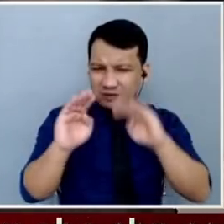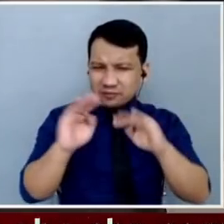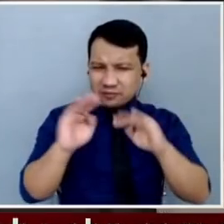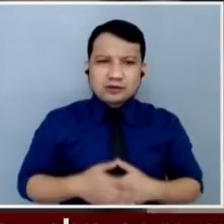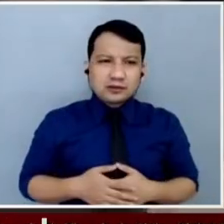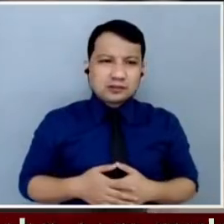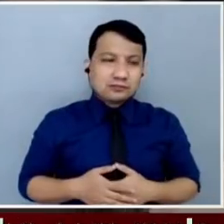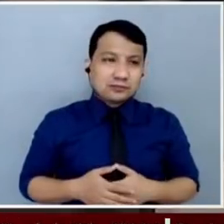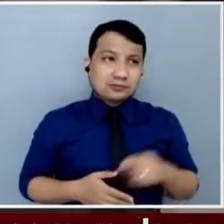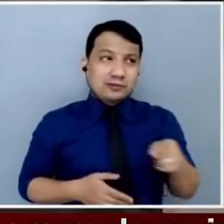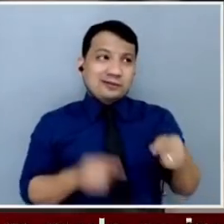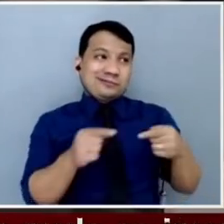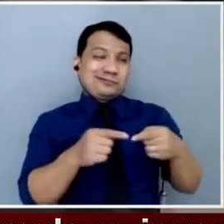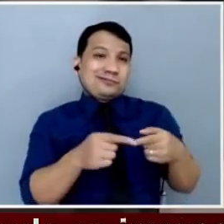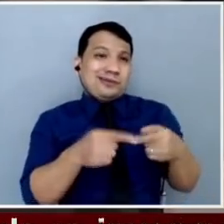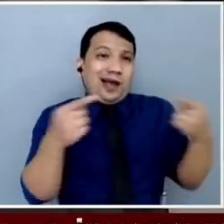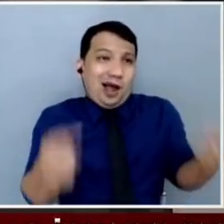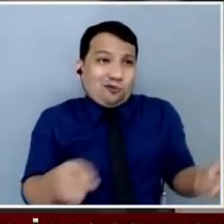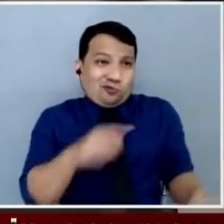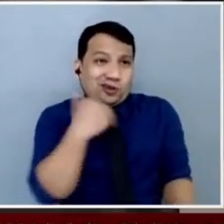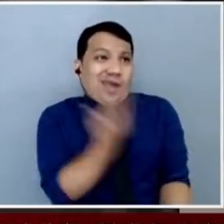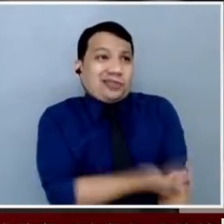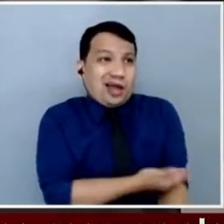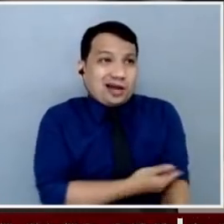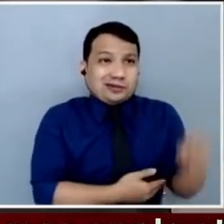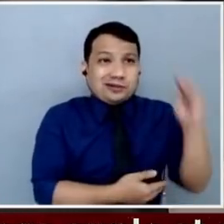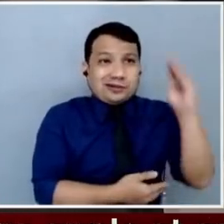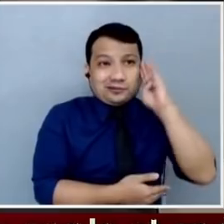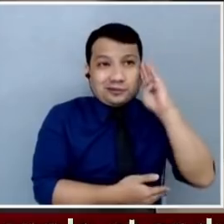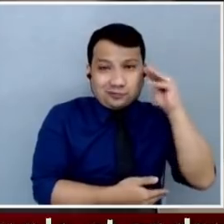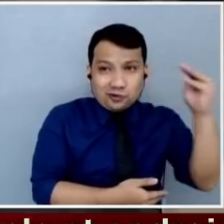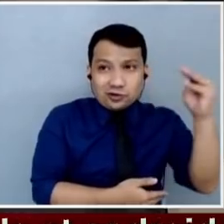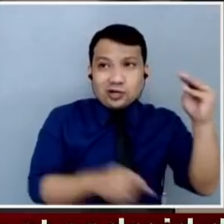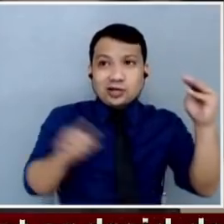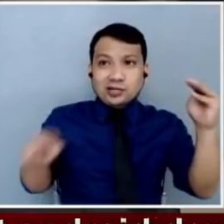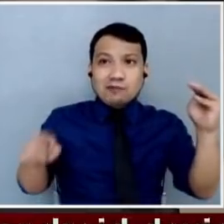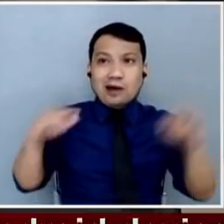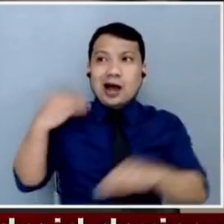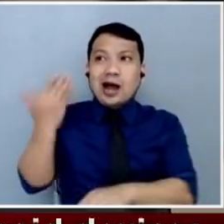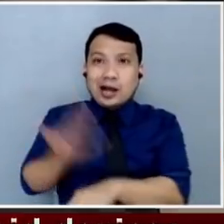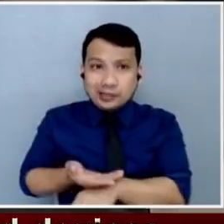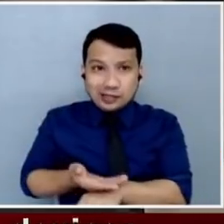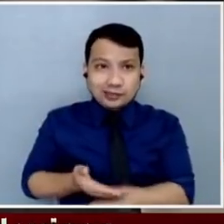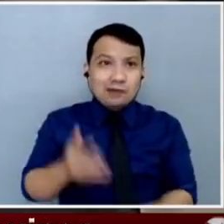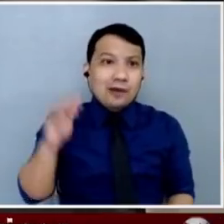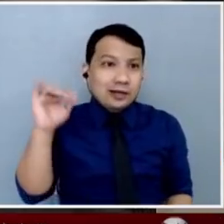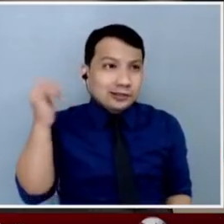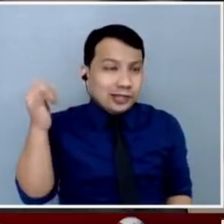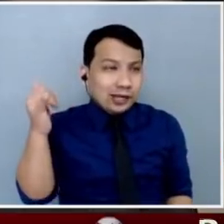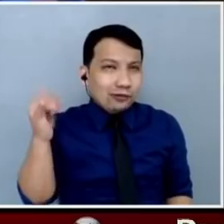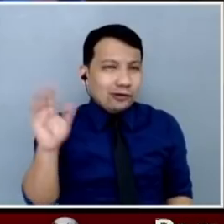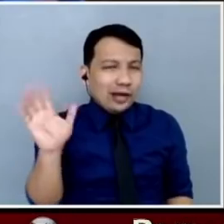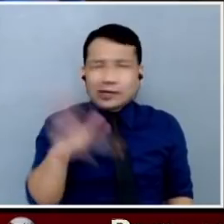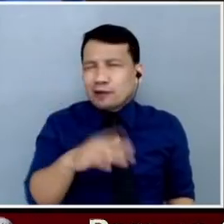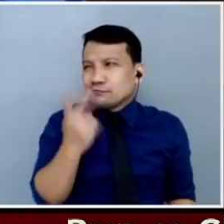ng anak ni Marcos at mga anak at kasama ng Yellow Tards. Ay, pink na pala,